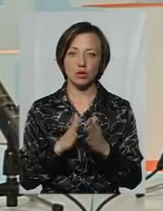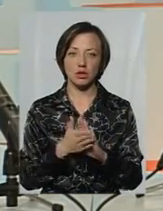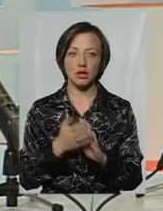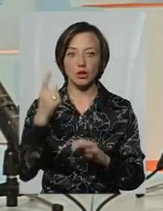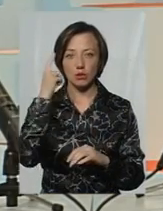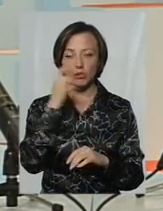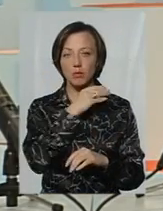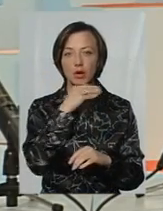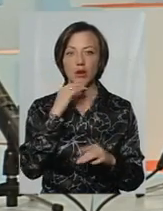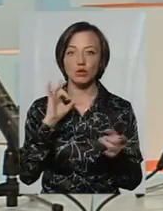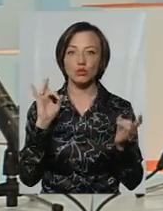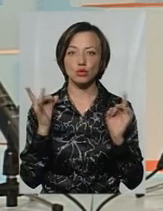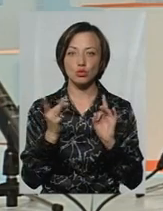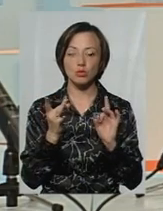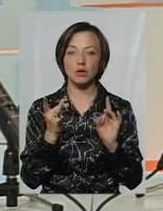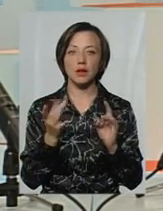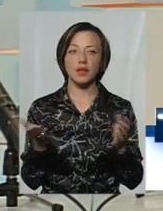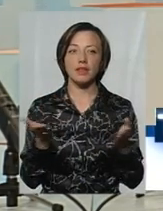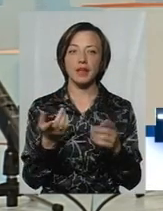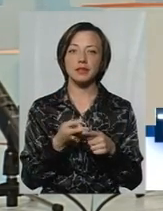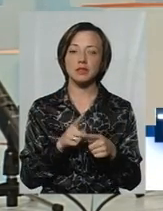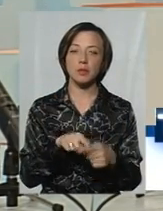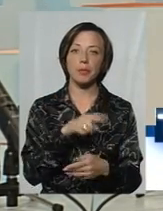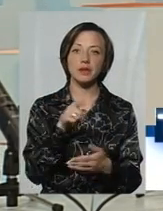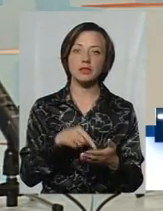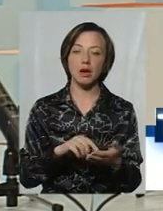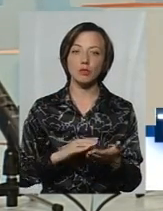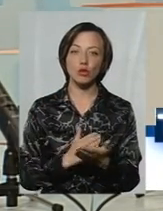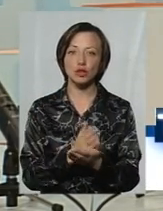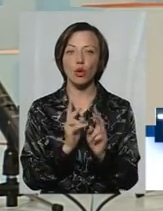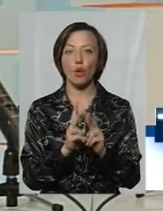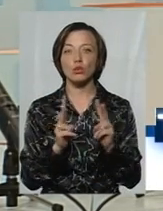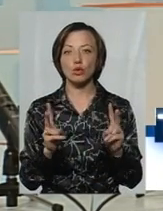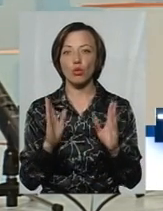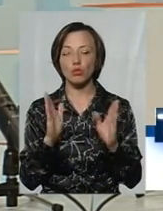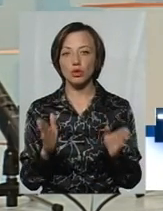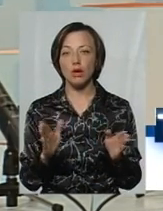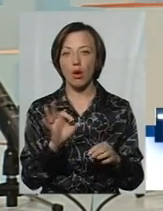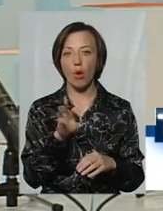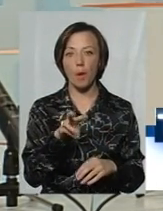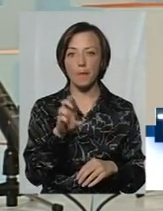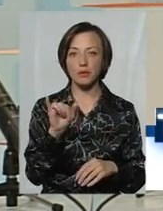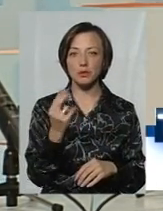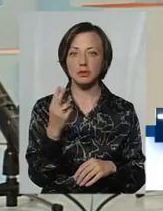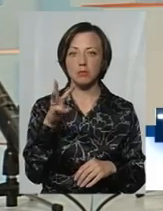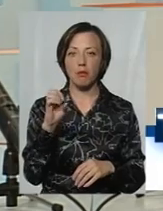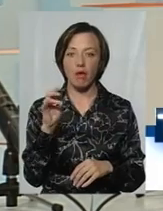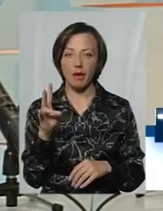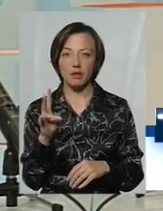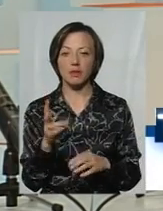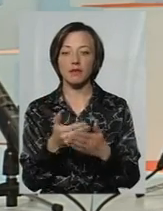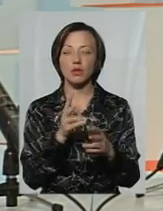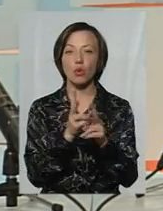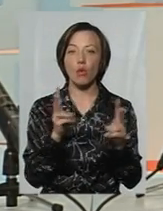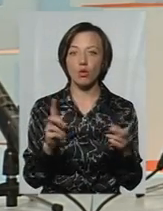що багато шуму, тому що, ну, десь це питання політичне. І хто буде омбудсменом, яка ця людина буде, від кого